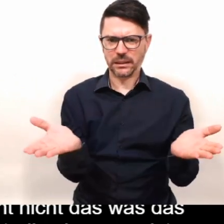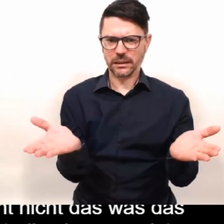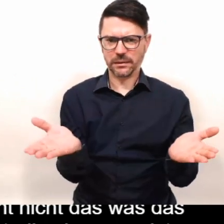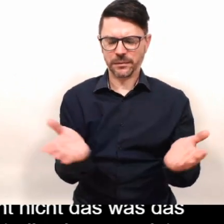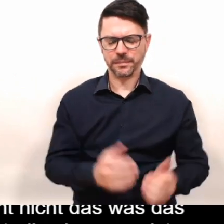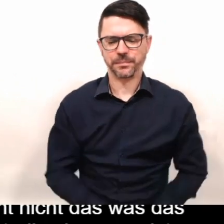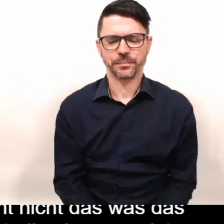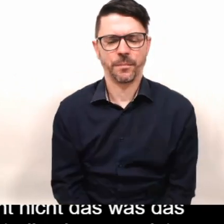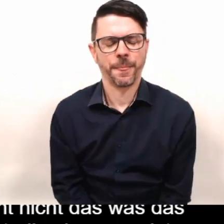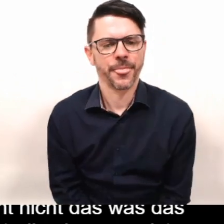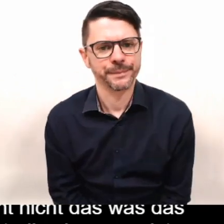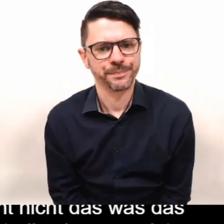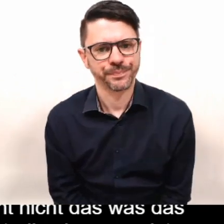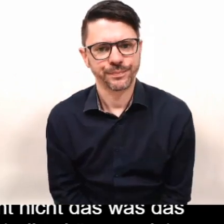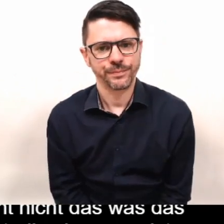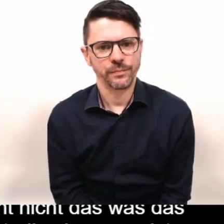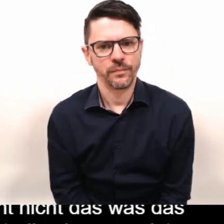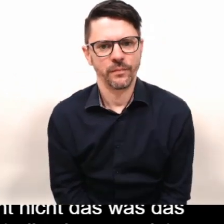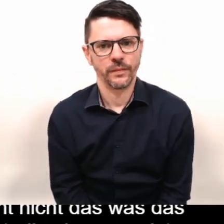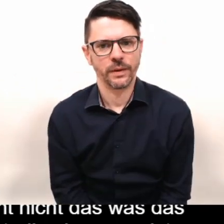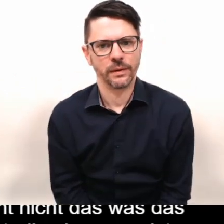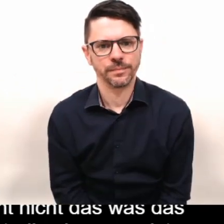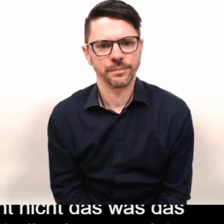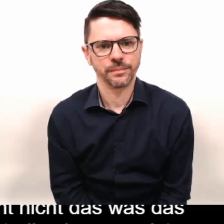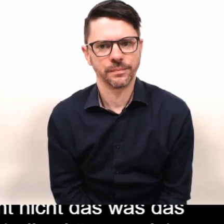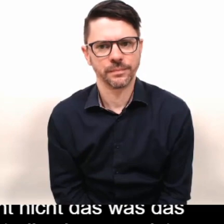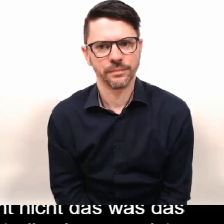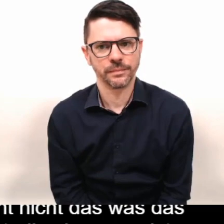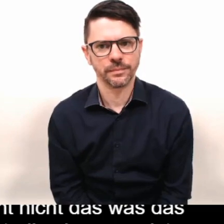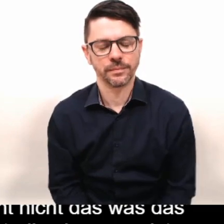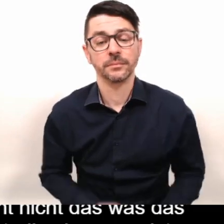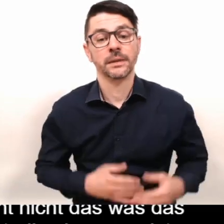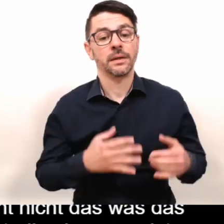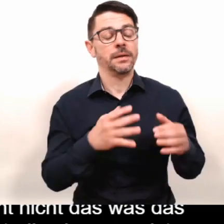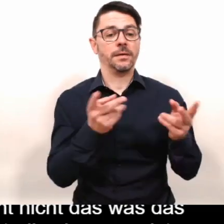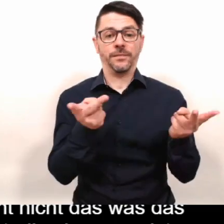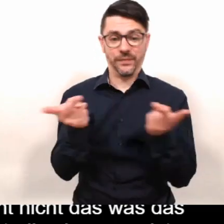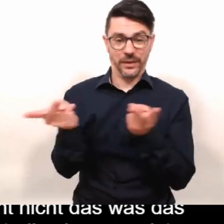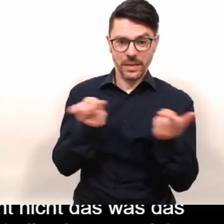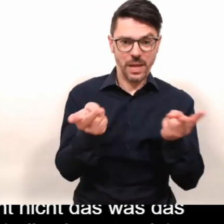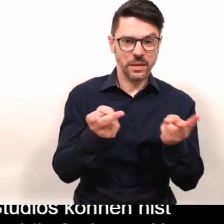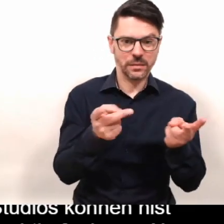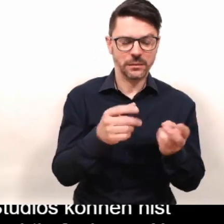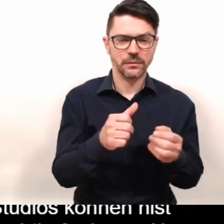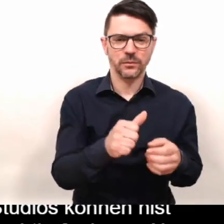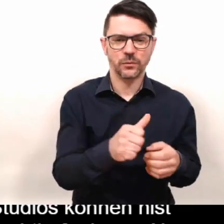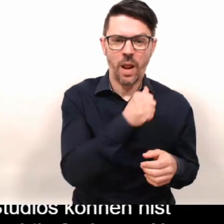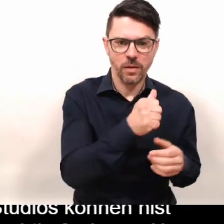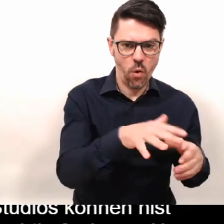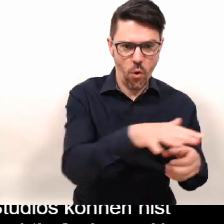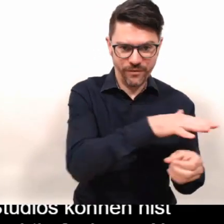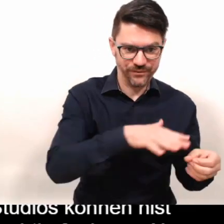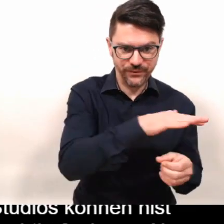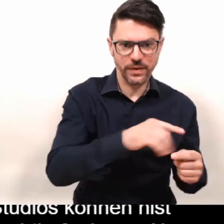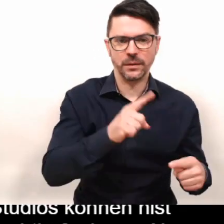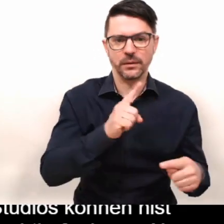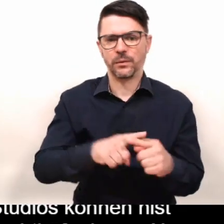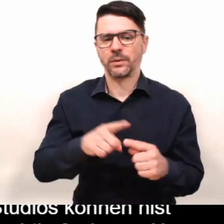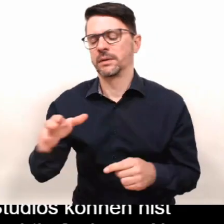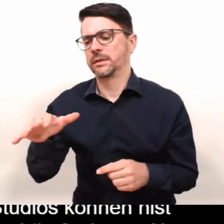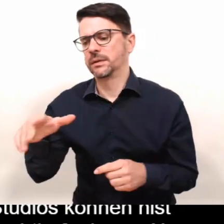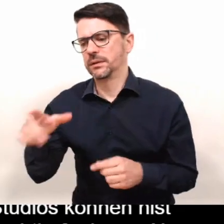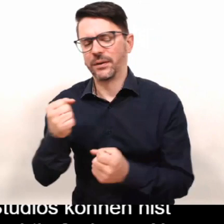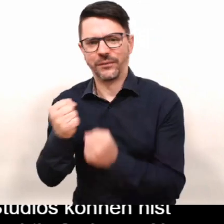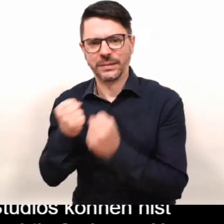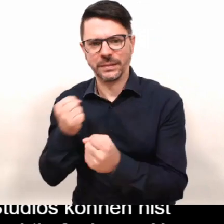antworten darf, abgesehen davon, dass ich den Vergleich zwischen Schlachtopf und Fitnessstudio ganz interessant finde, aber das ist noch eine persönliche